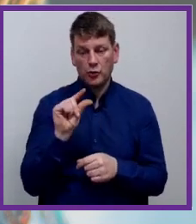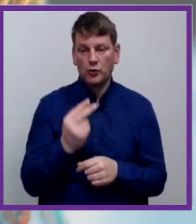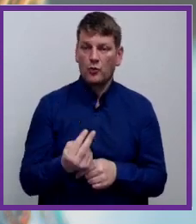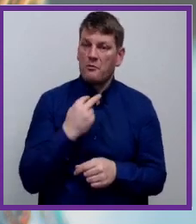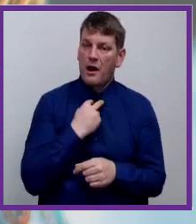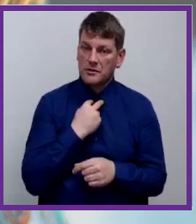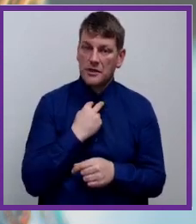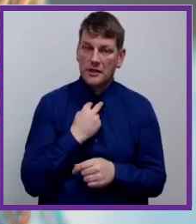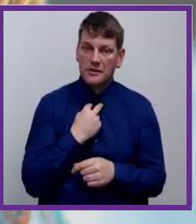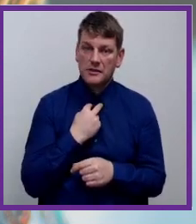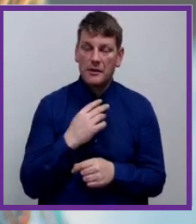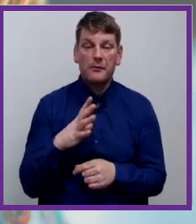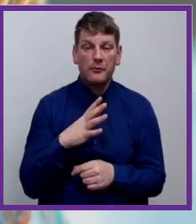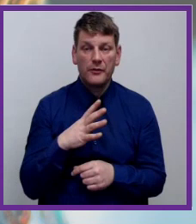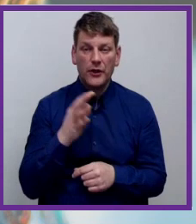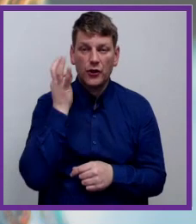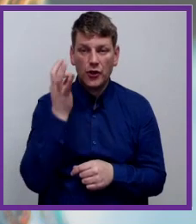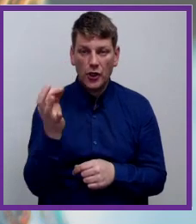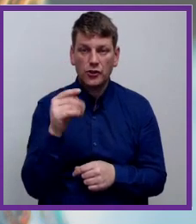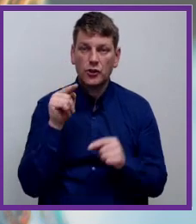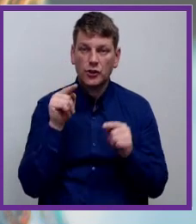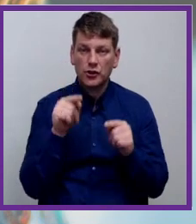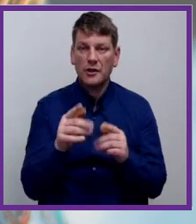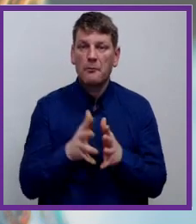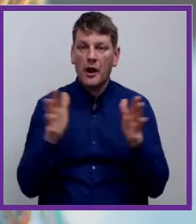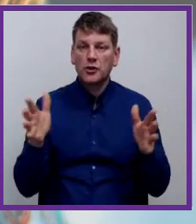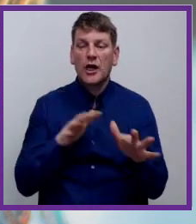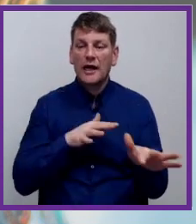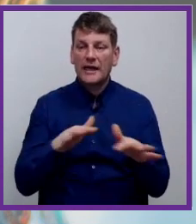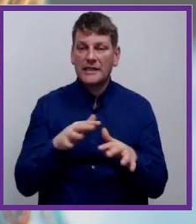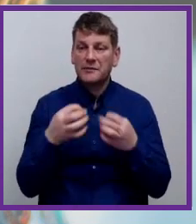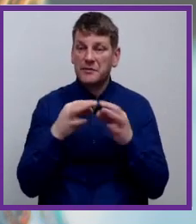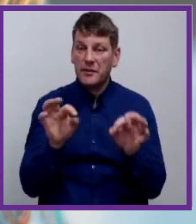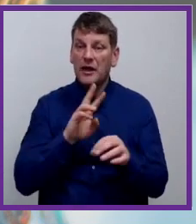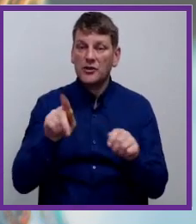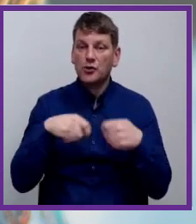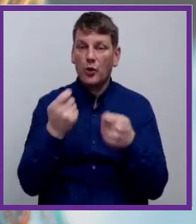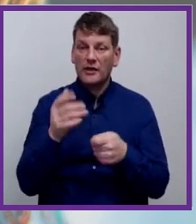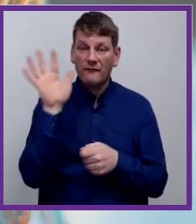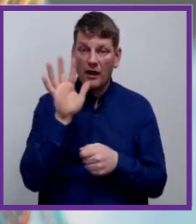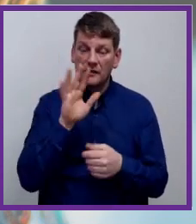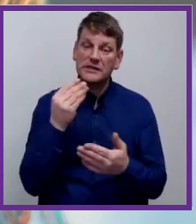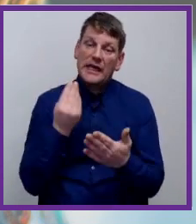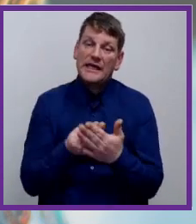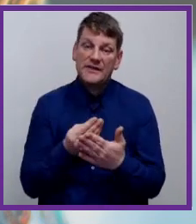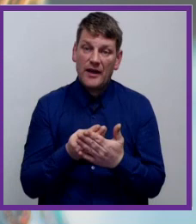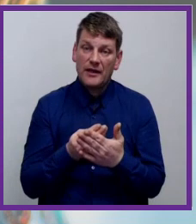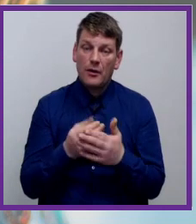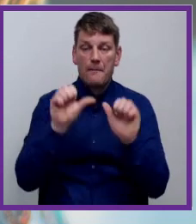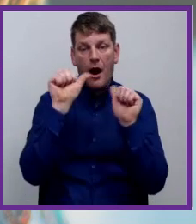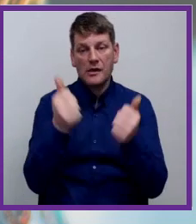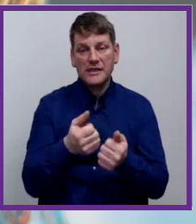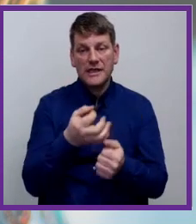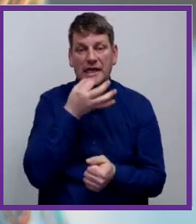pārsteidza, bija tieši šī plašā rīcības brīvība, kas ir dota valstī, izvērtējot